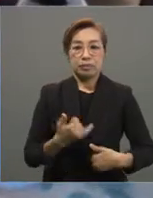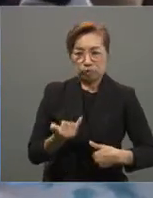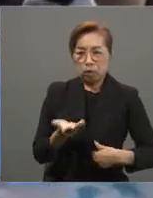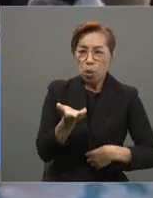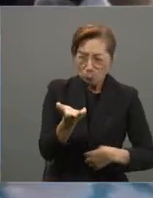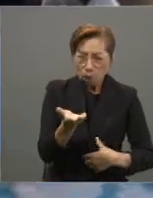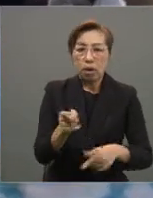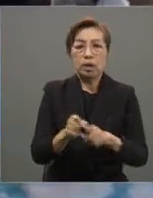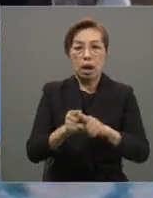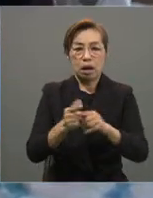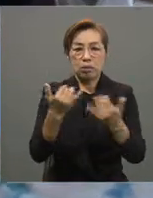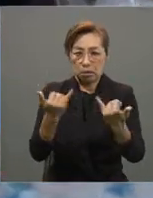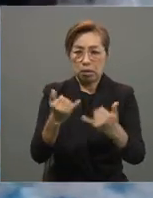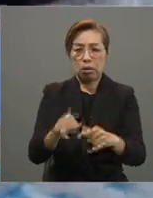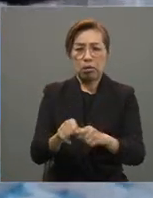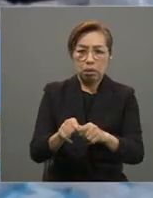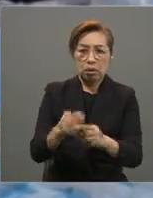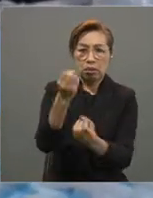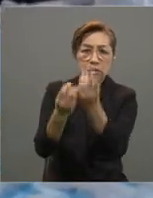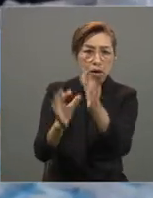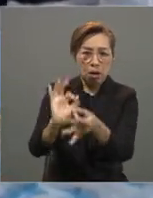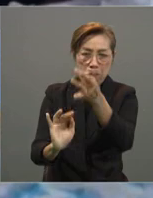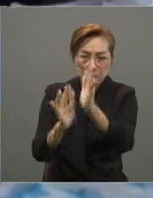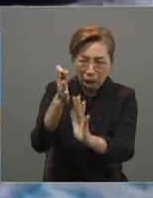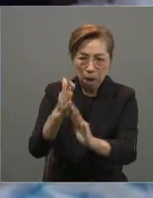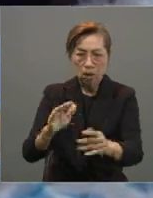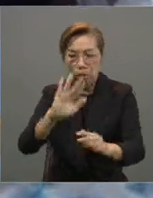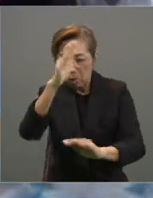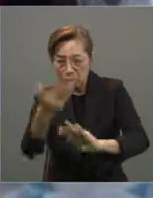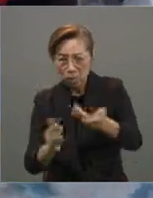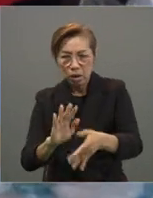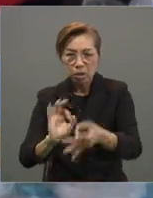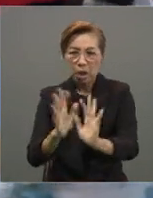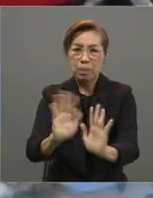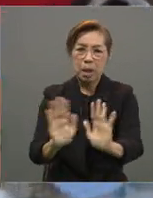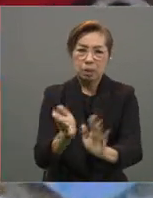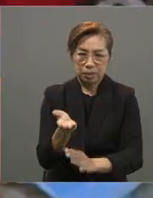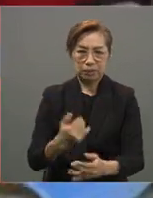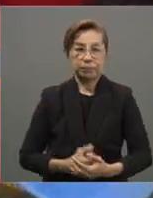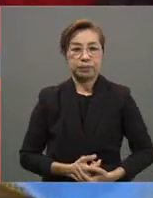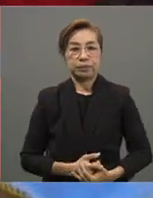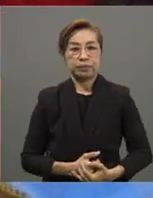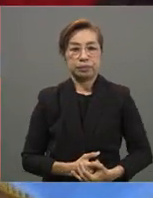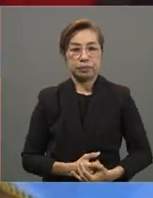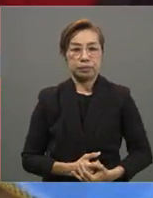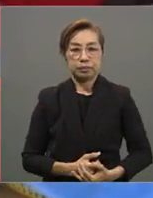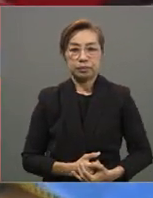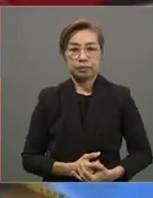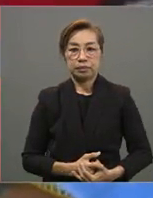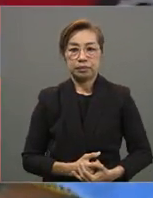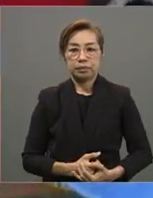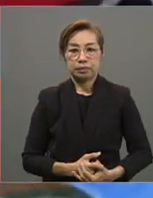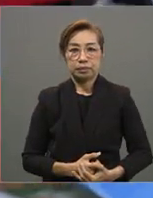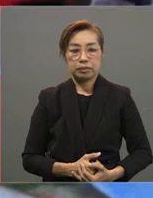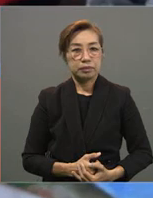รณรงเนาะบ่ฮื้อเผาขี้โูขี้เยื่อบ่ฮื้อเผาปลานะเจ้าอ่าเริ่มตั้งแต่วันที่เปลเนาะ